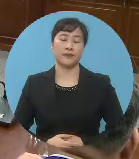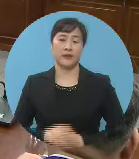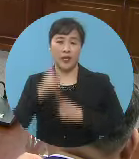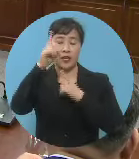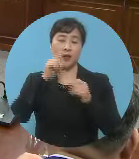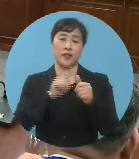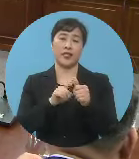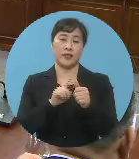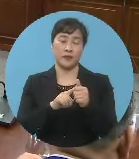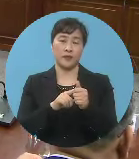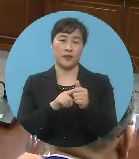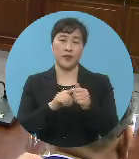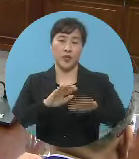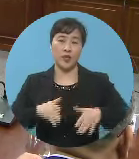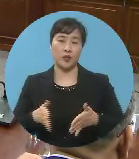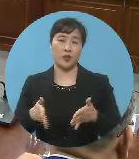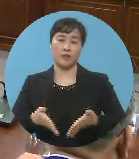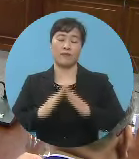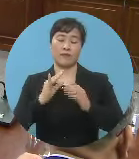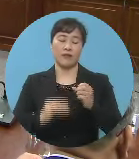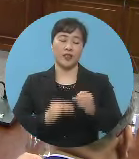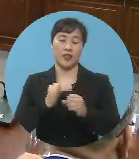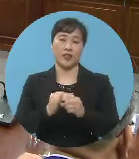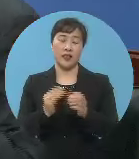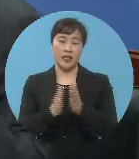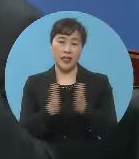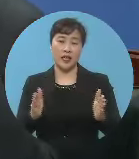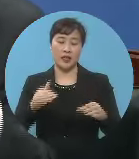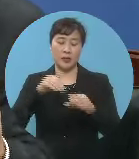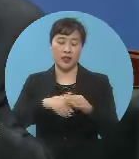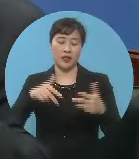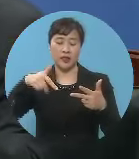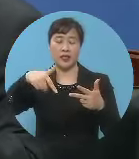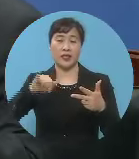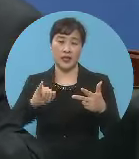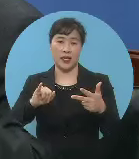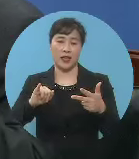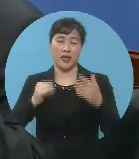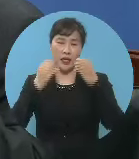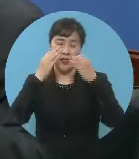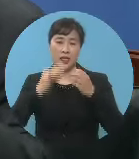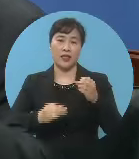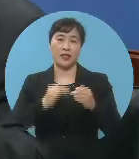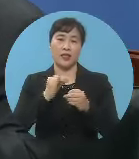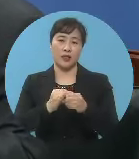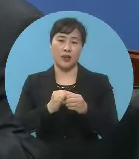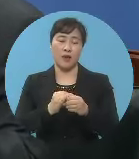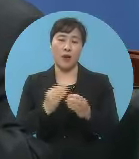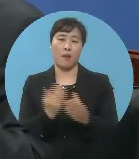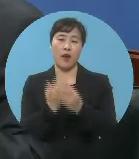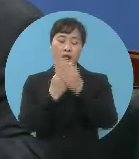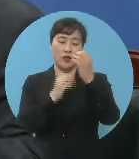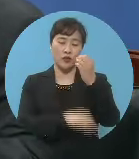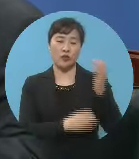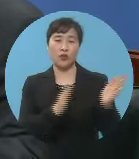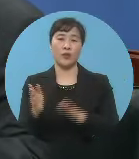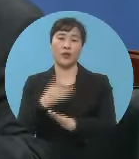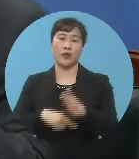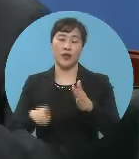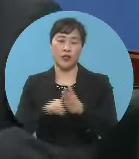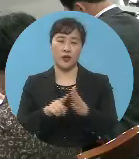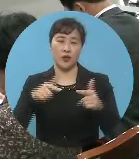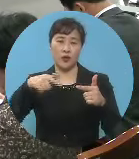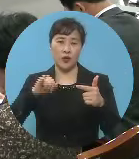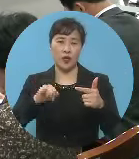이 권한대행은 전라도 정도 천년에 출범하는 민선 7기에 새천년 번영의 기틀을 다지기 위해서